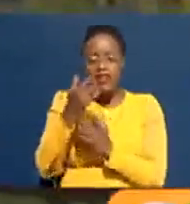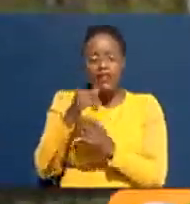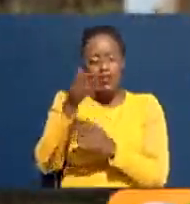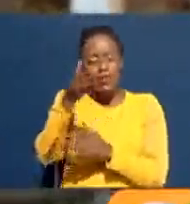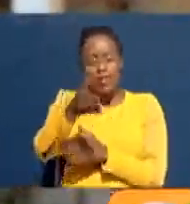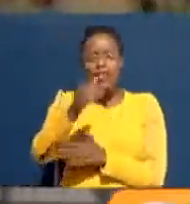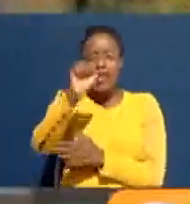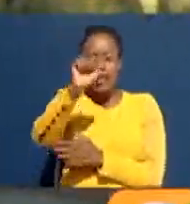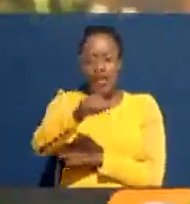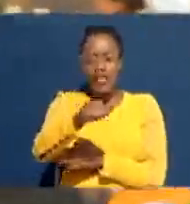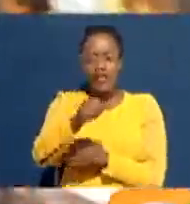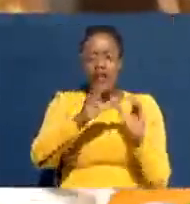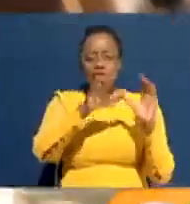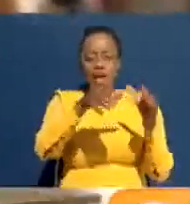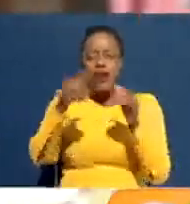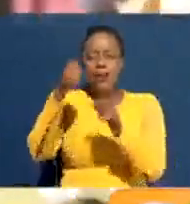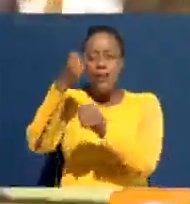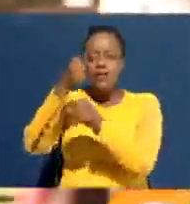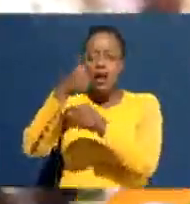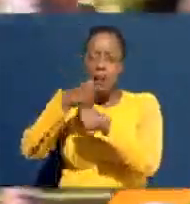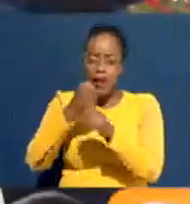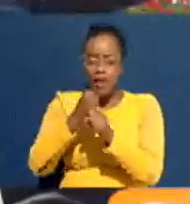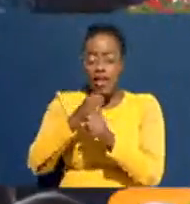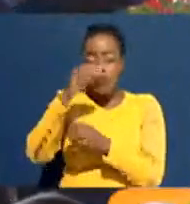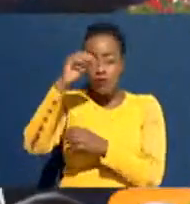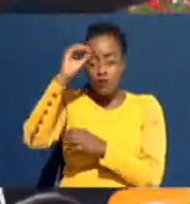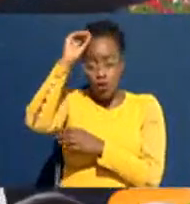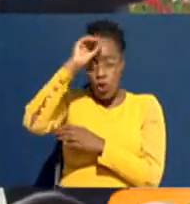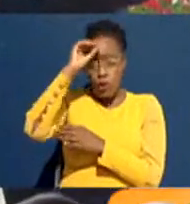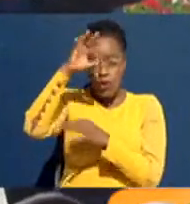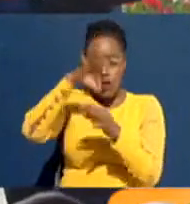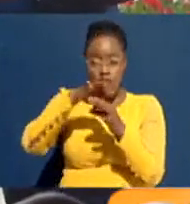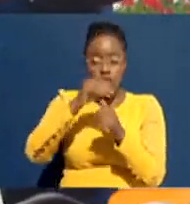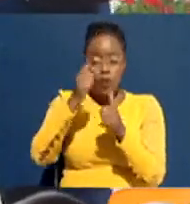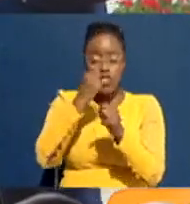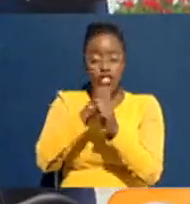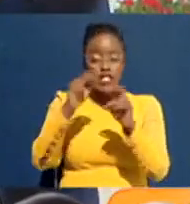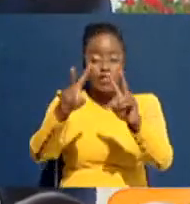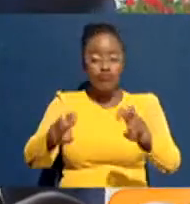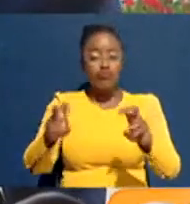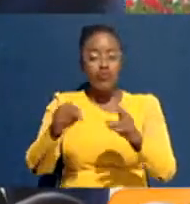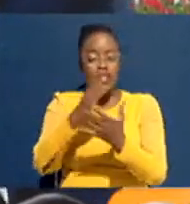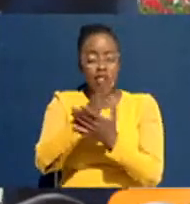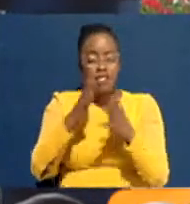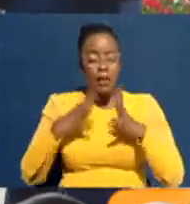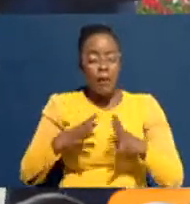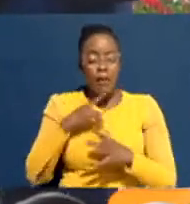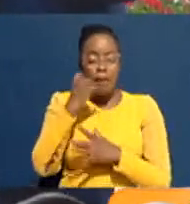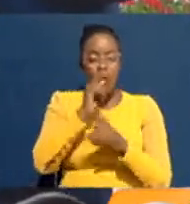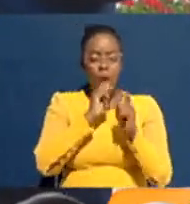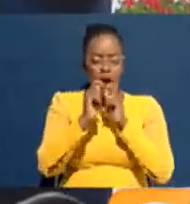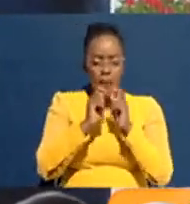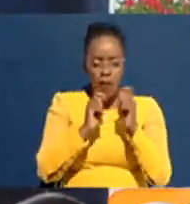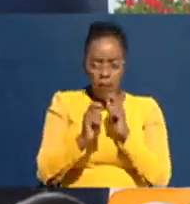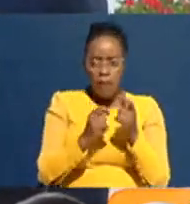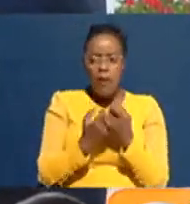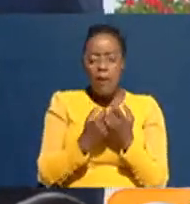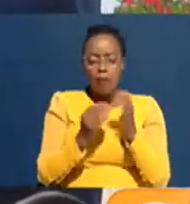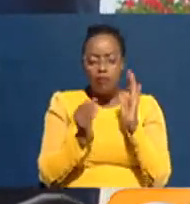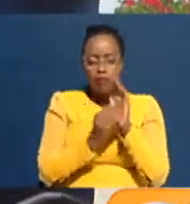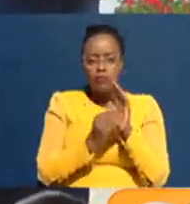umesheheni. Kuna kampuni zinazofanya kura ya maoni, zilizofanya utafiti, na baadhi ya waliohojiwa kumpa rais alama